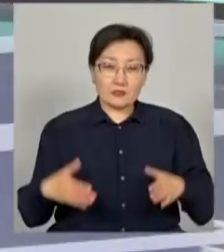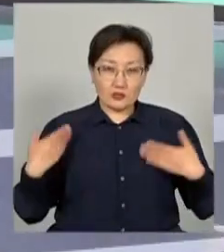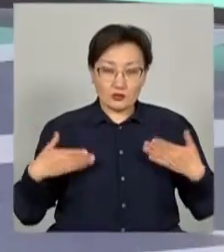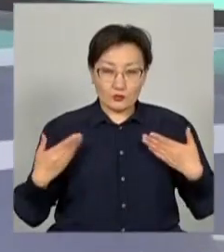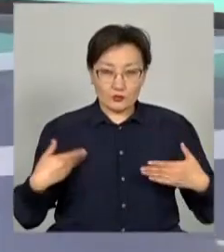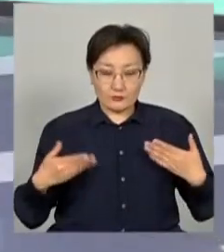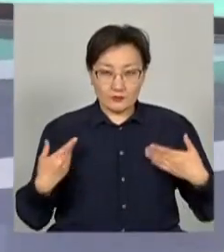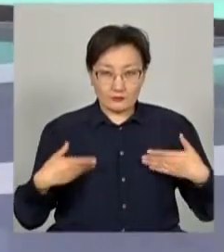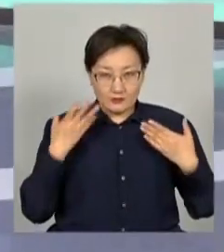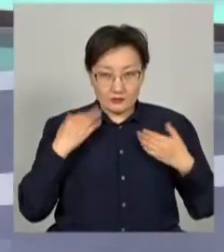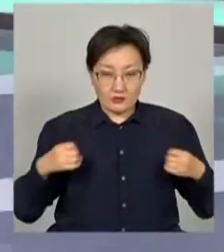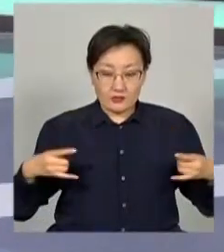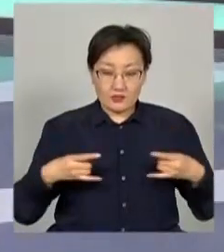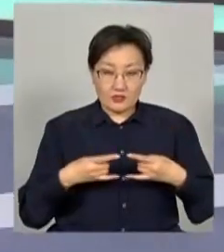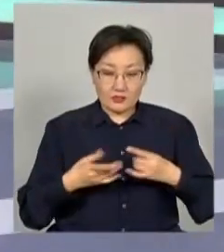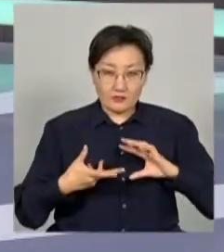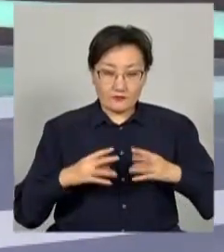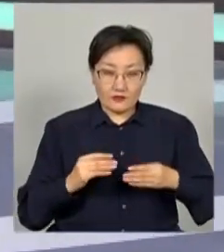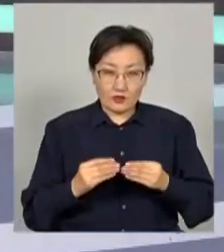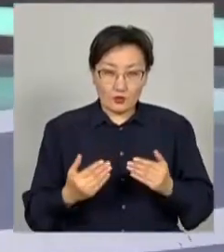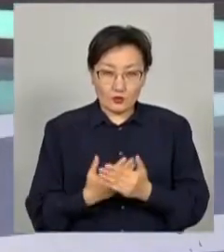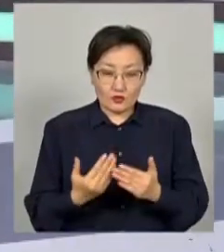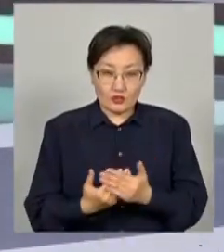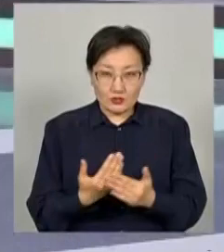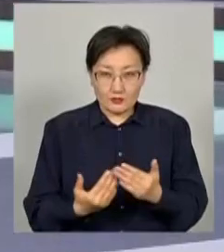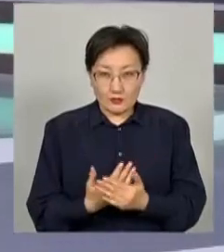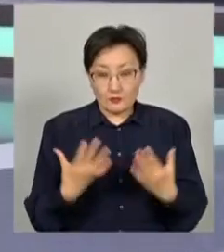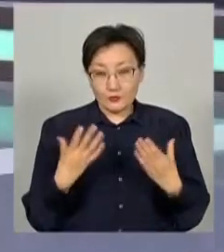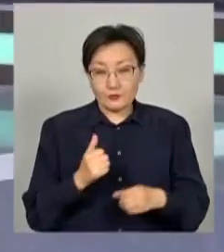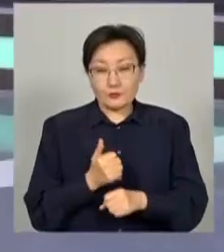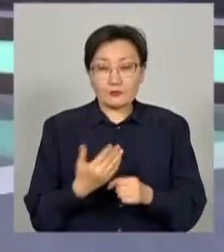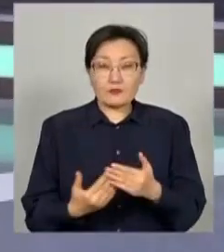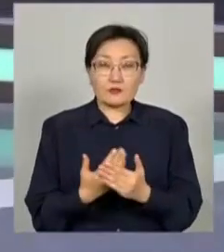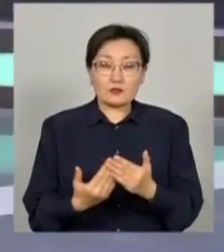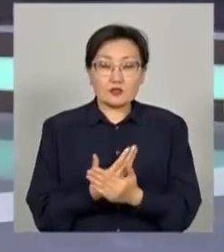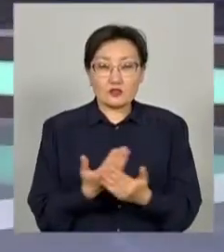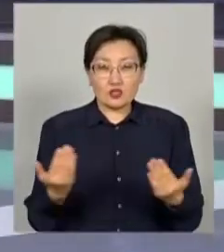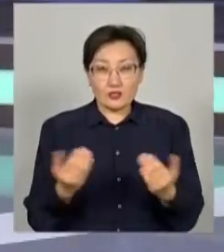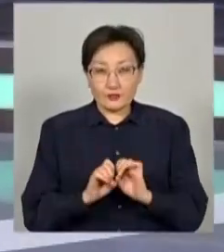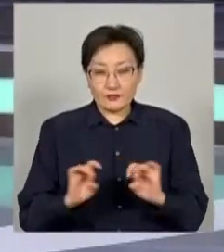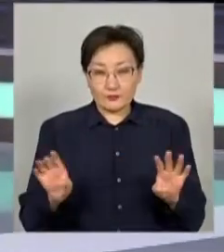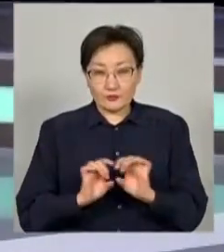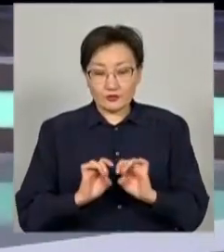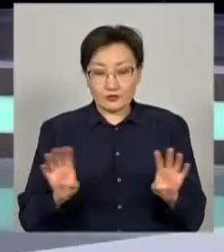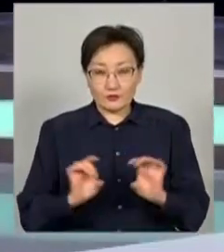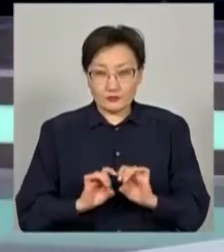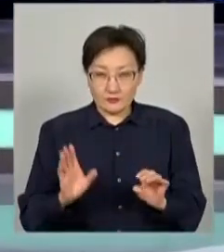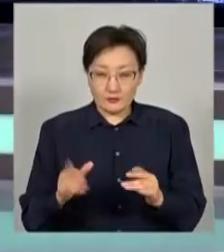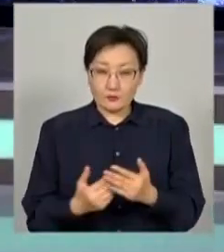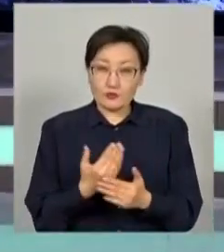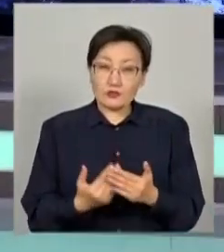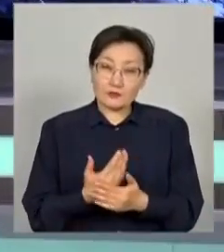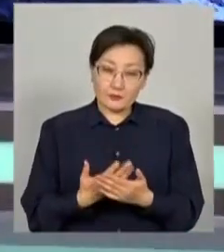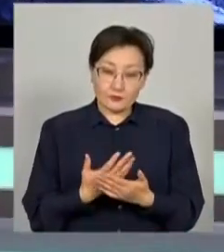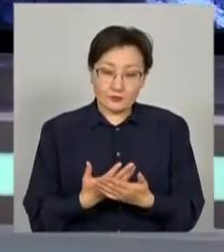Армысыздар, қадырлы көрермен, Алматы телеарнасының тікелей эфирінде қорытынды жаңалықтар. Студияда мен Аяулым Көлжігіт және әріптесім Бұлбұл Қалнұрқызы.